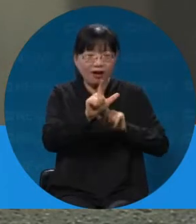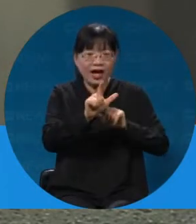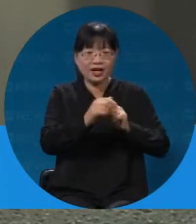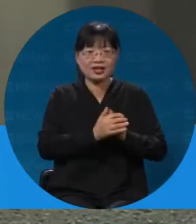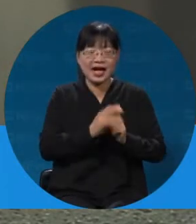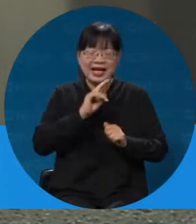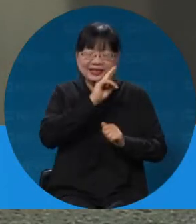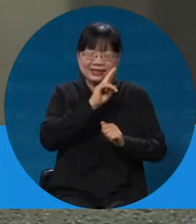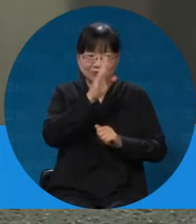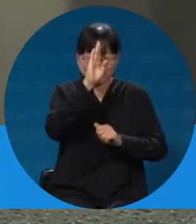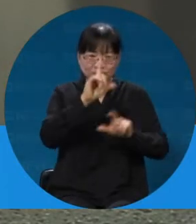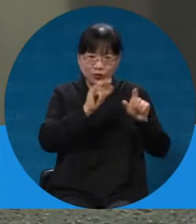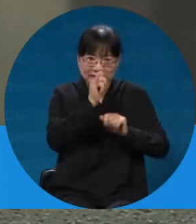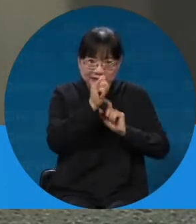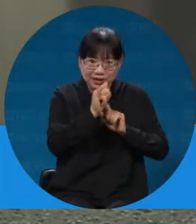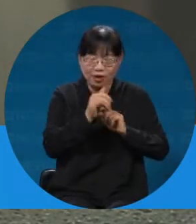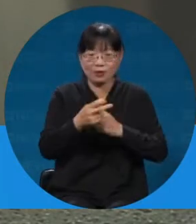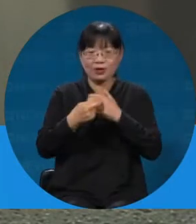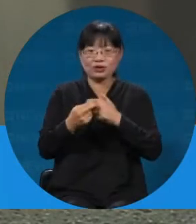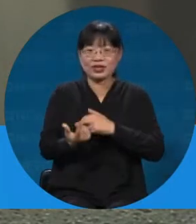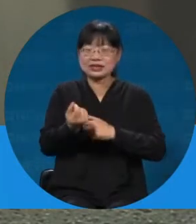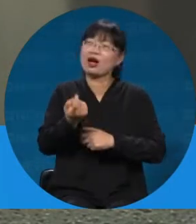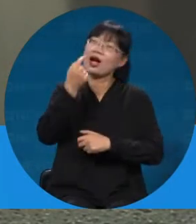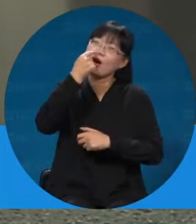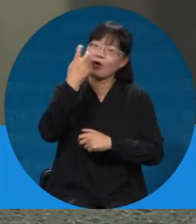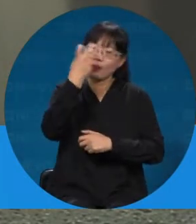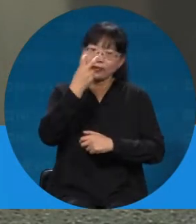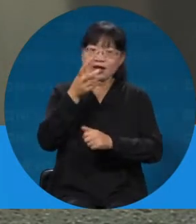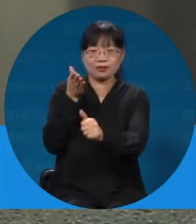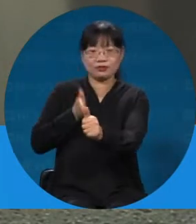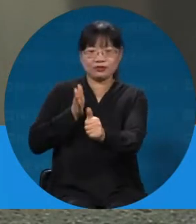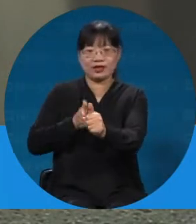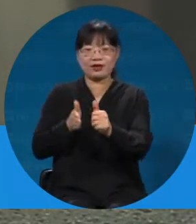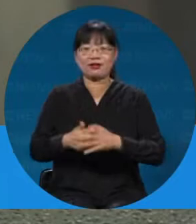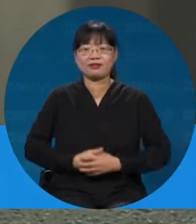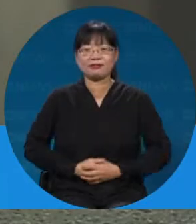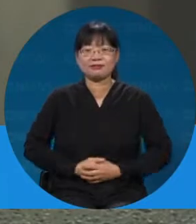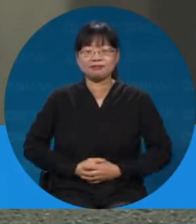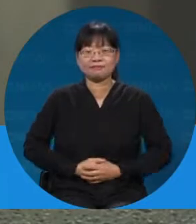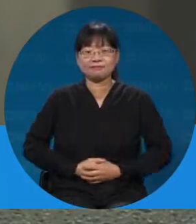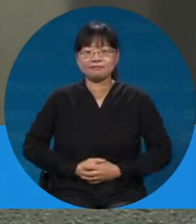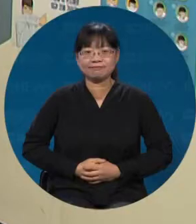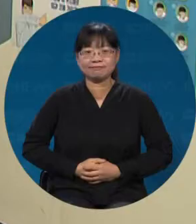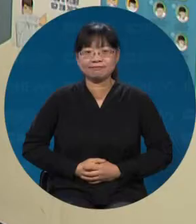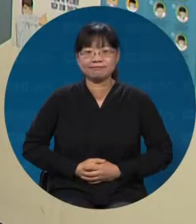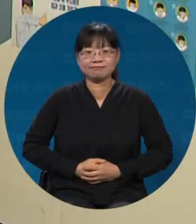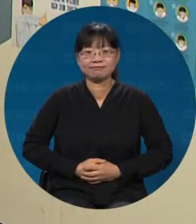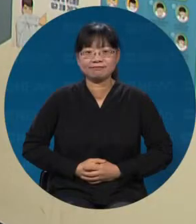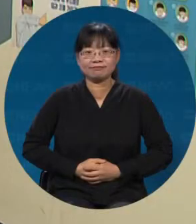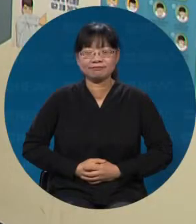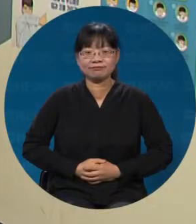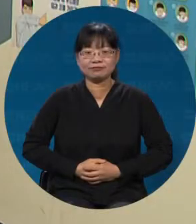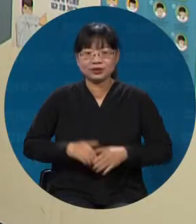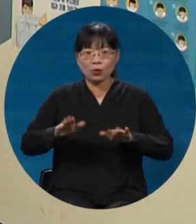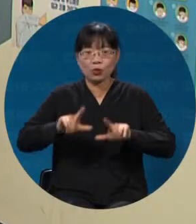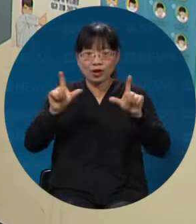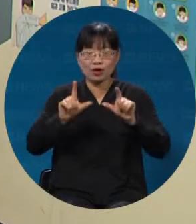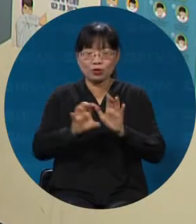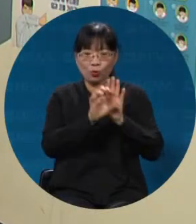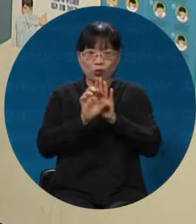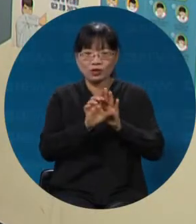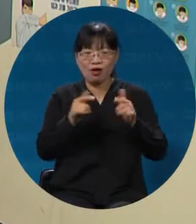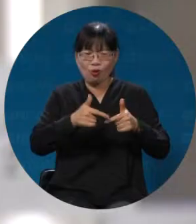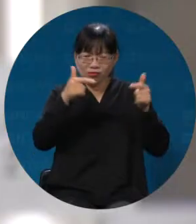병원에서 신속 항원 검사를 받아 달라고 당부했습니다 이상미 기자가 보도합니다 올해도